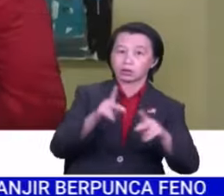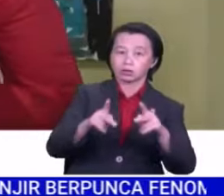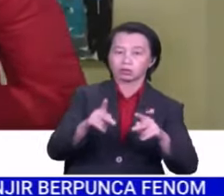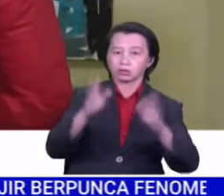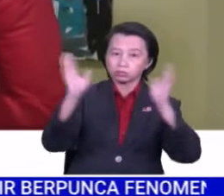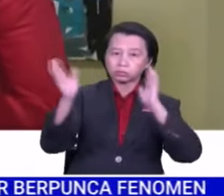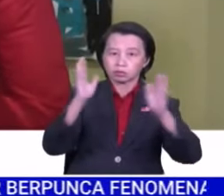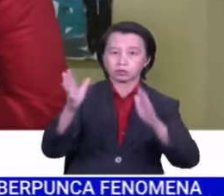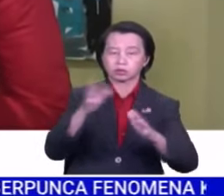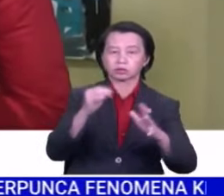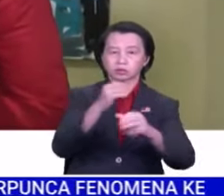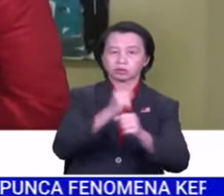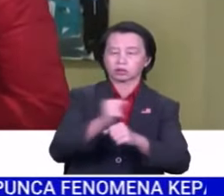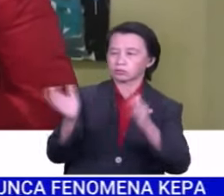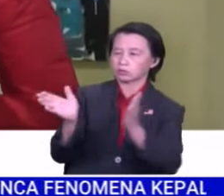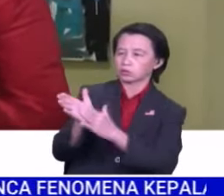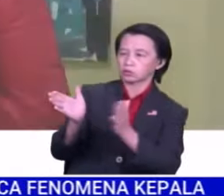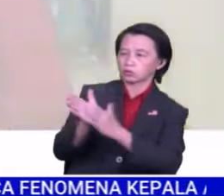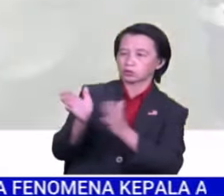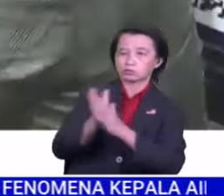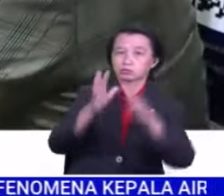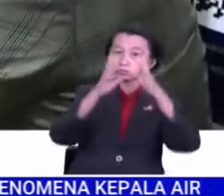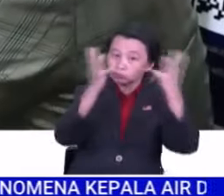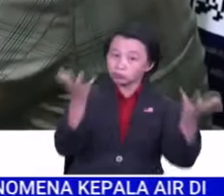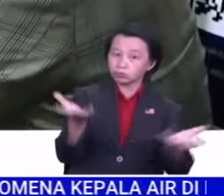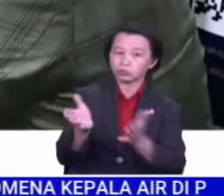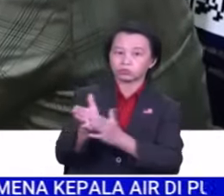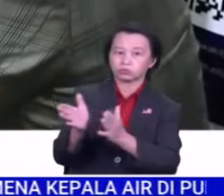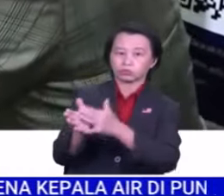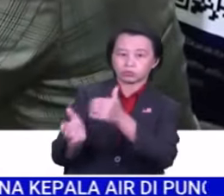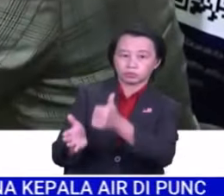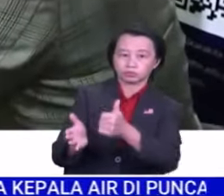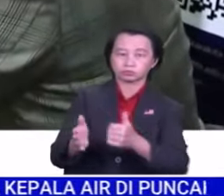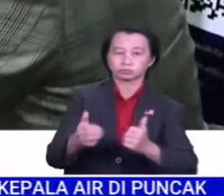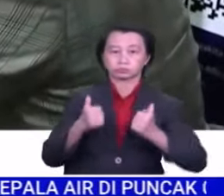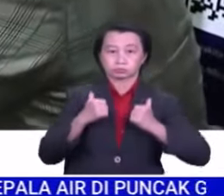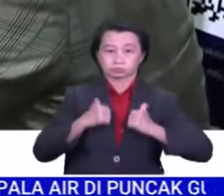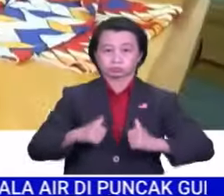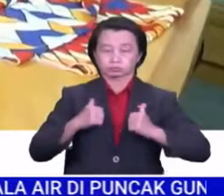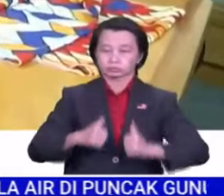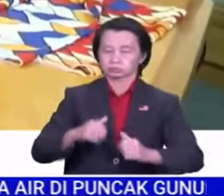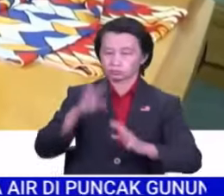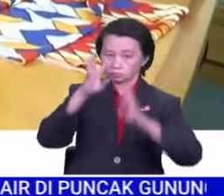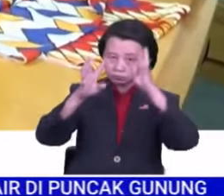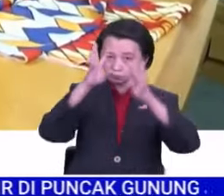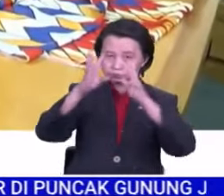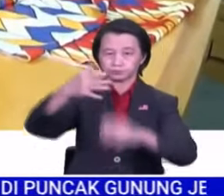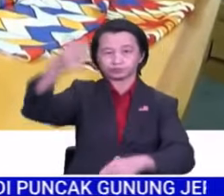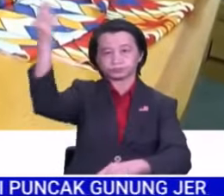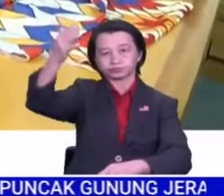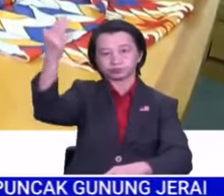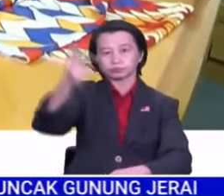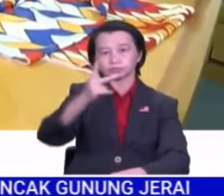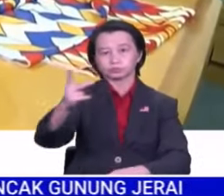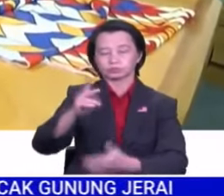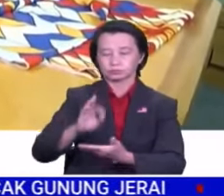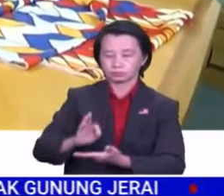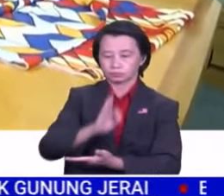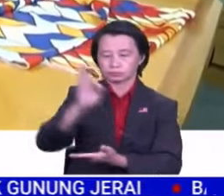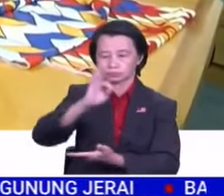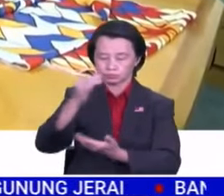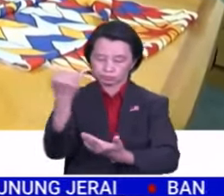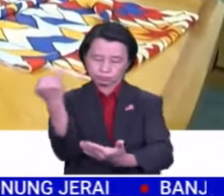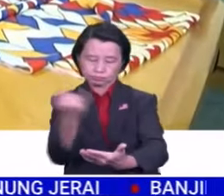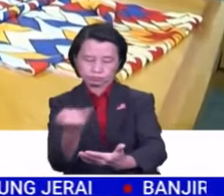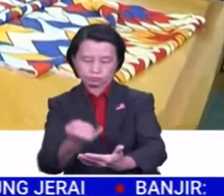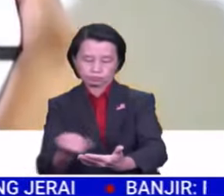tempatan, malah mendapat pujian di peringkat global. Busana ini hasil rekaan pensyarah kanan Fakulti Seni